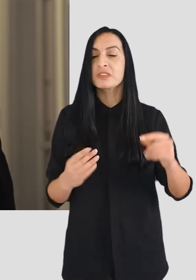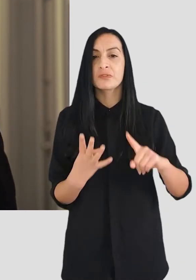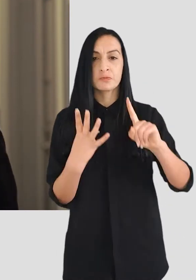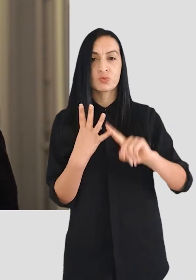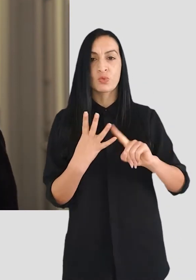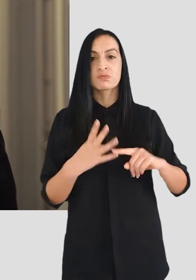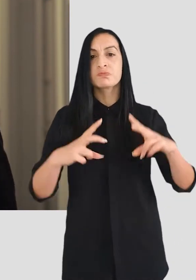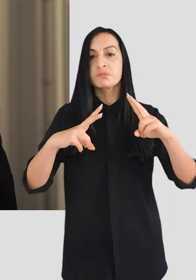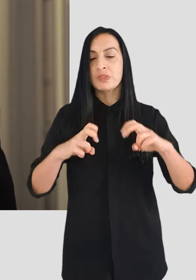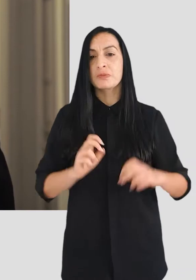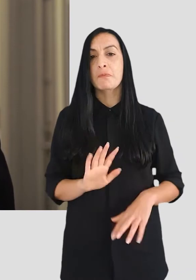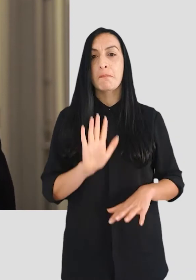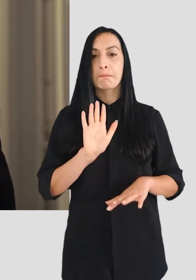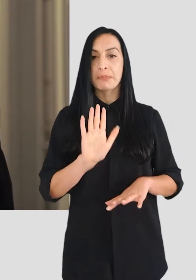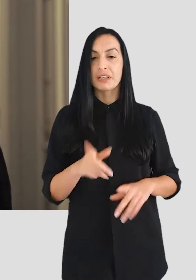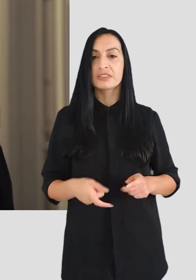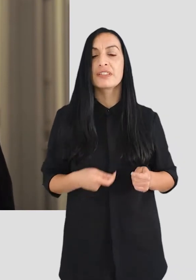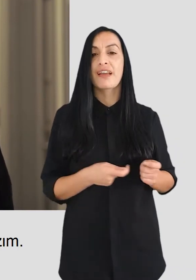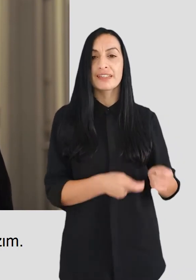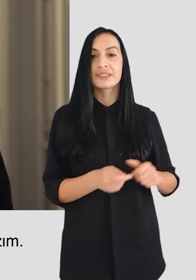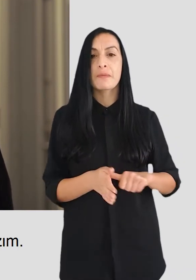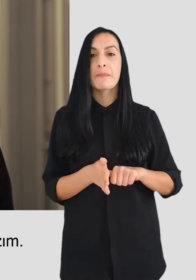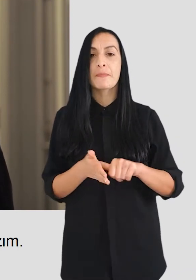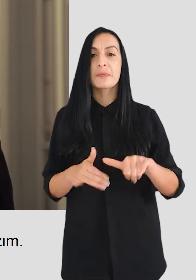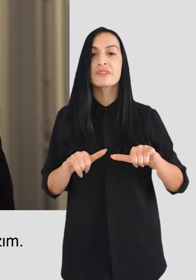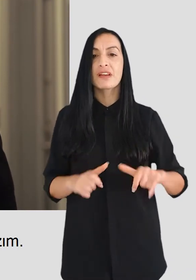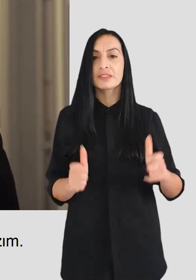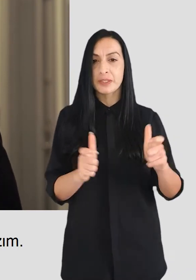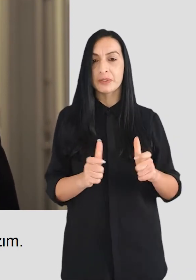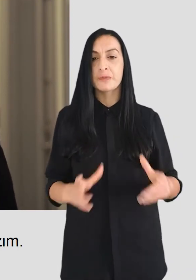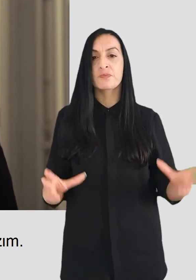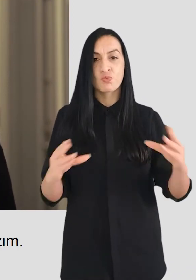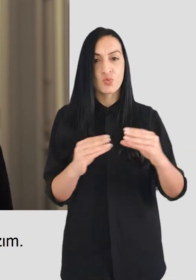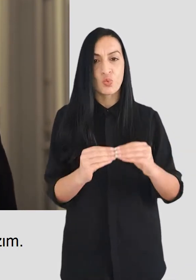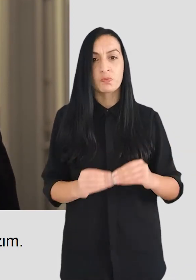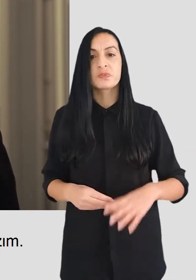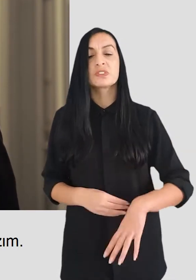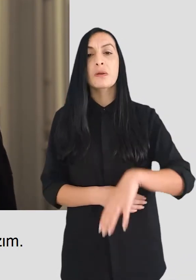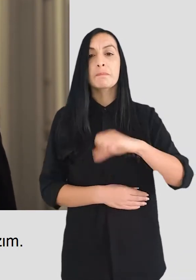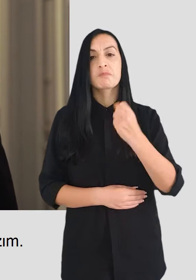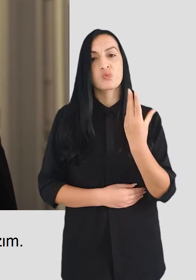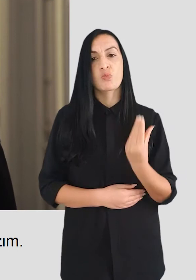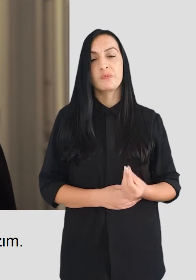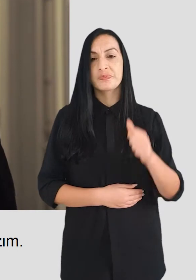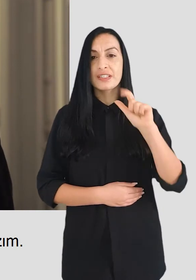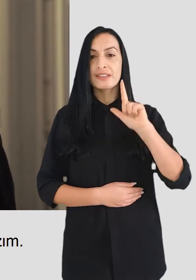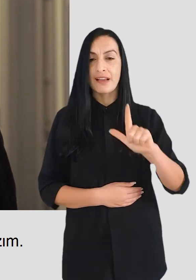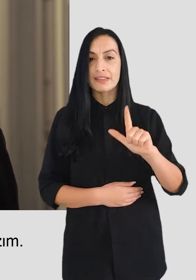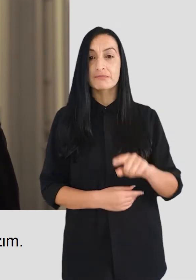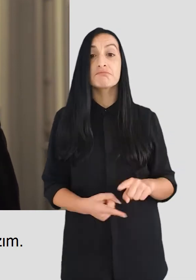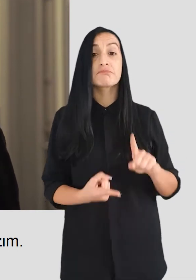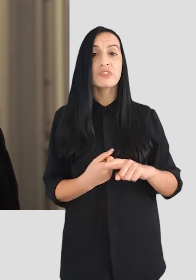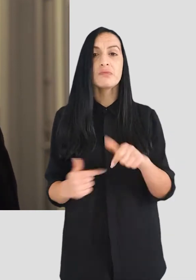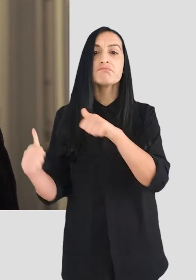ve rehabilitasyon, araştırma, eğitim, bütün faaliyetleri bir yerde toplayacak bir merkez